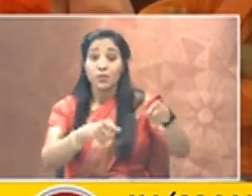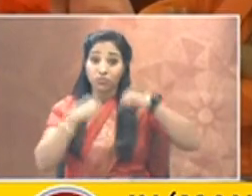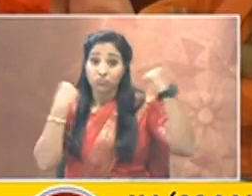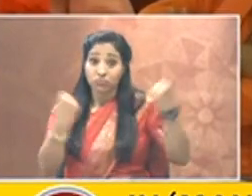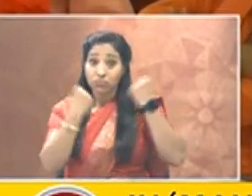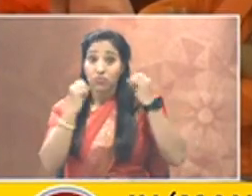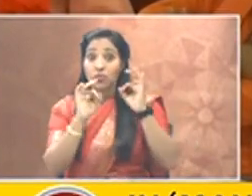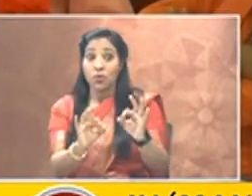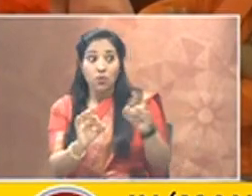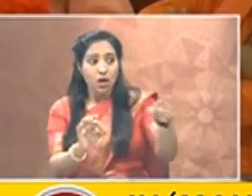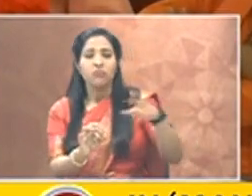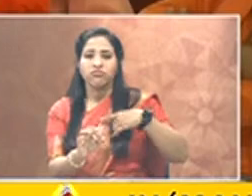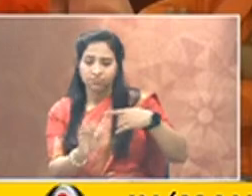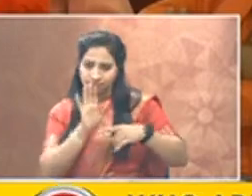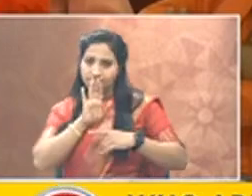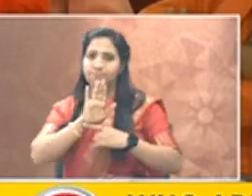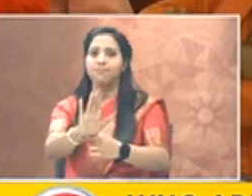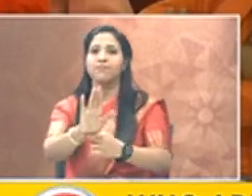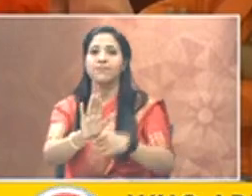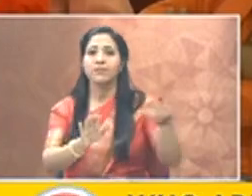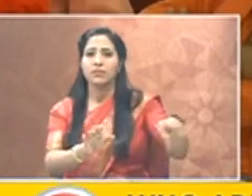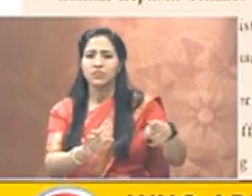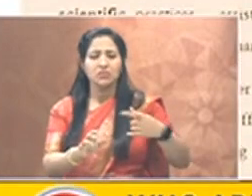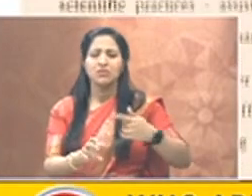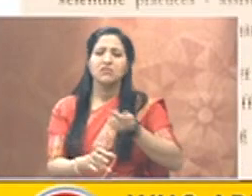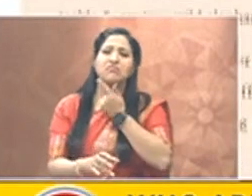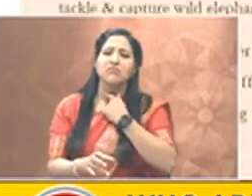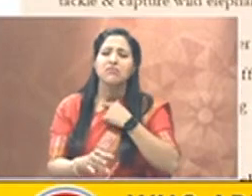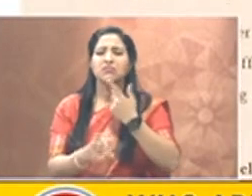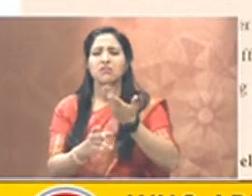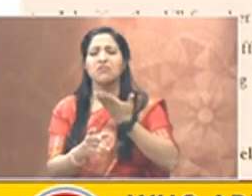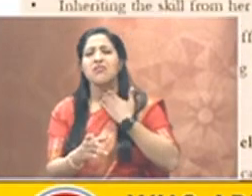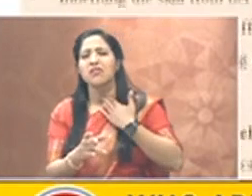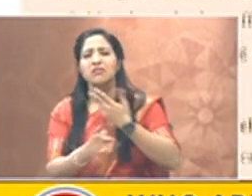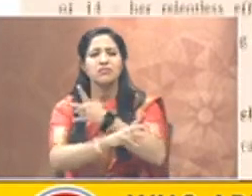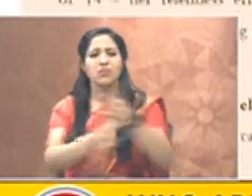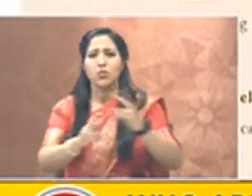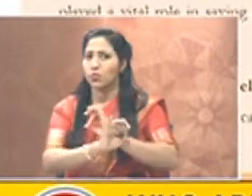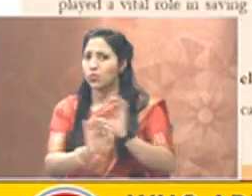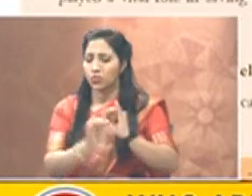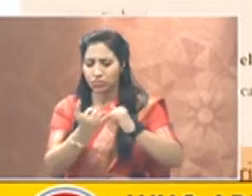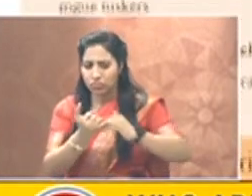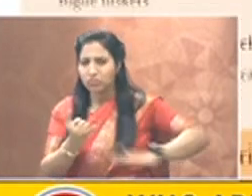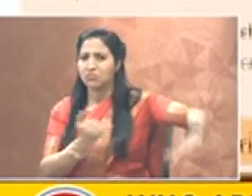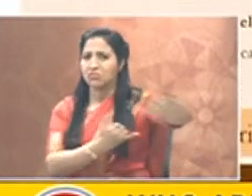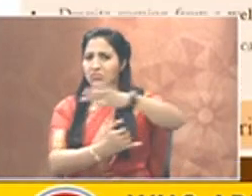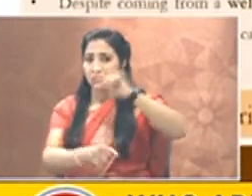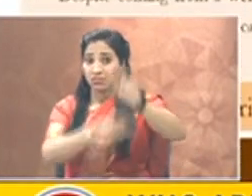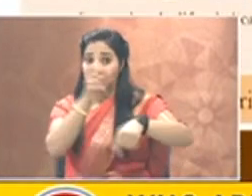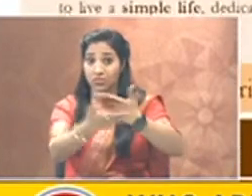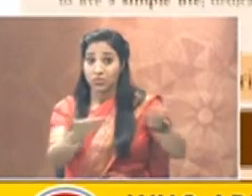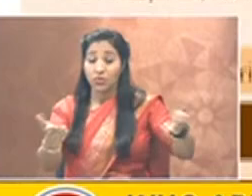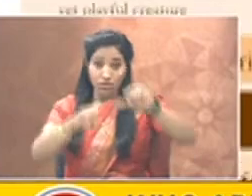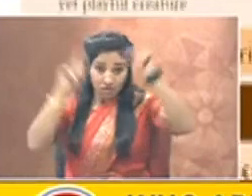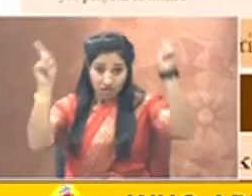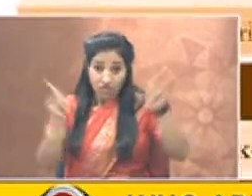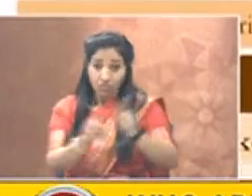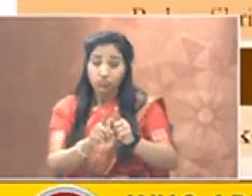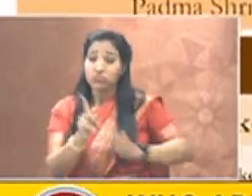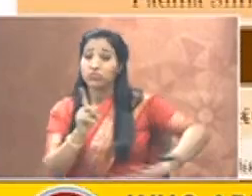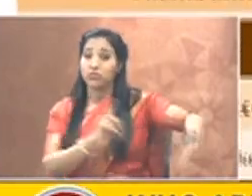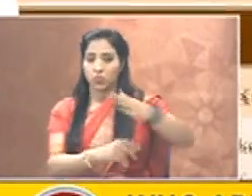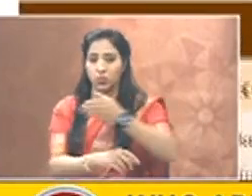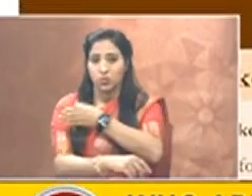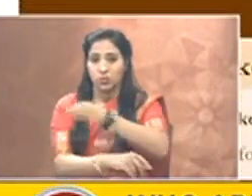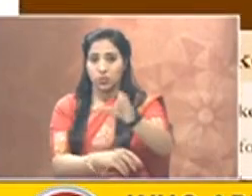को सामने लाते हैं जो निस्वार्थ भावना के साथ समाज को, देश को